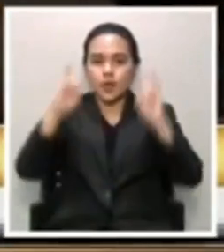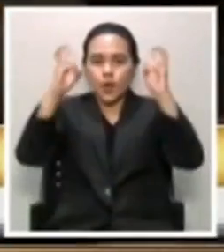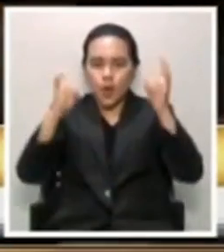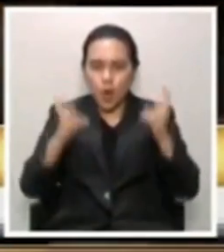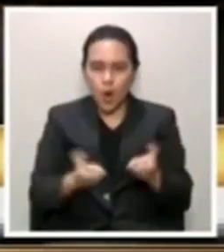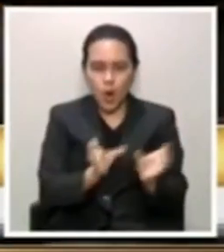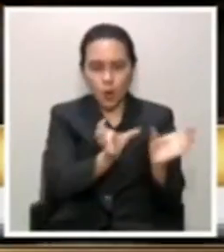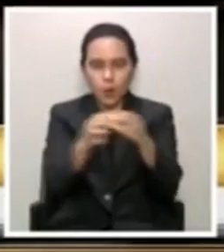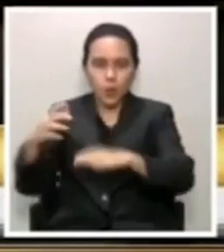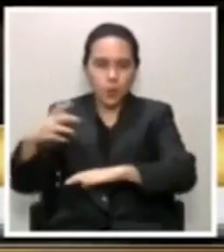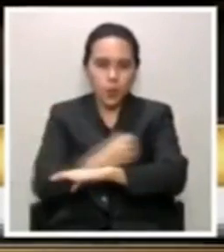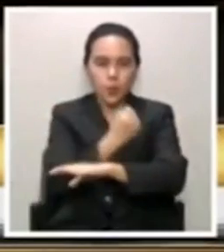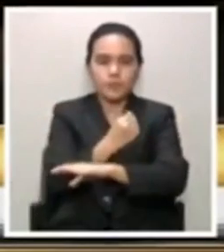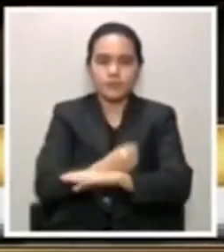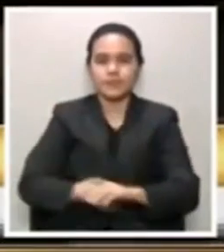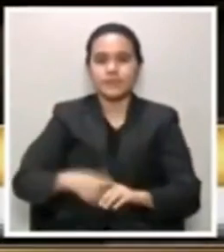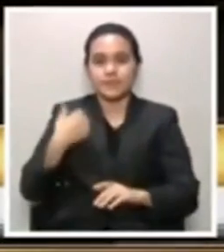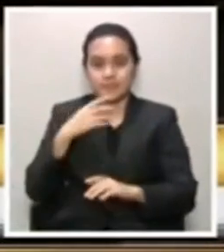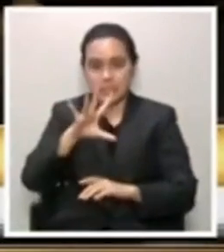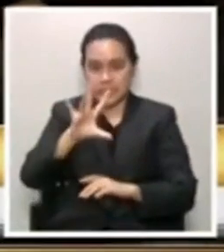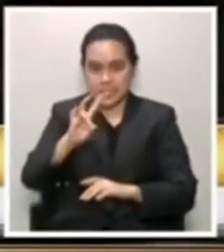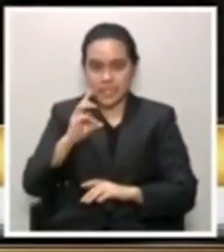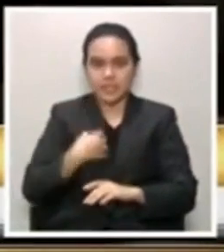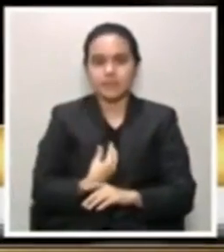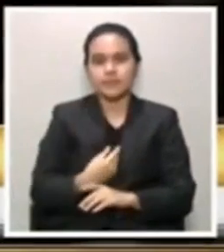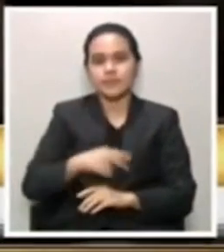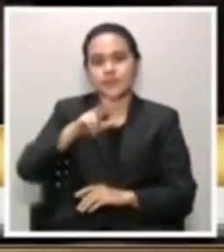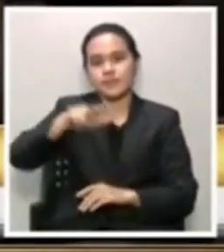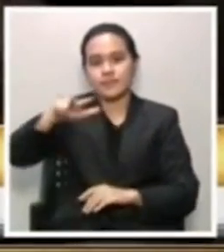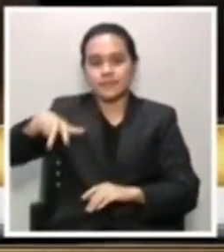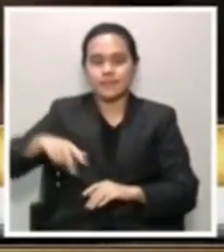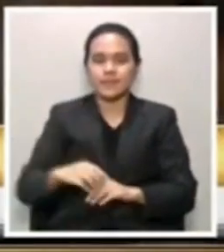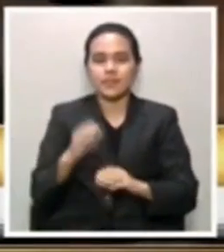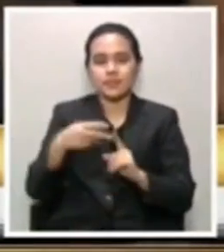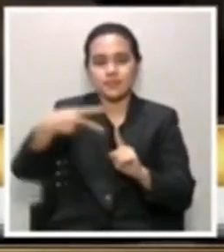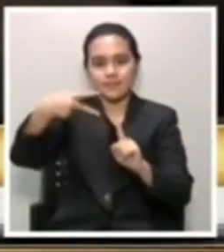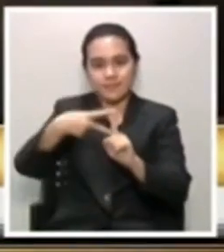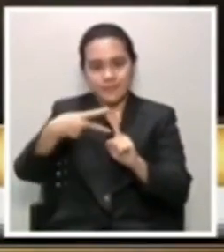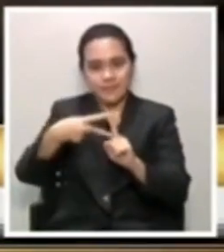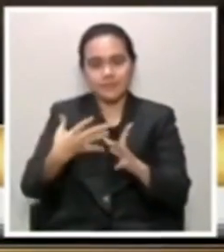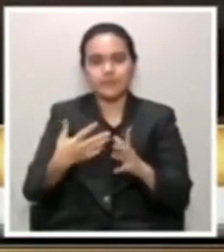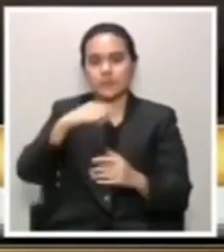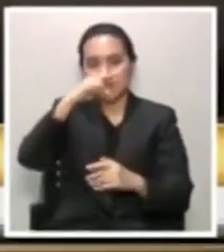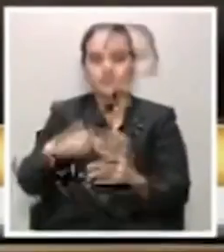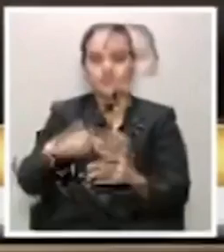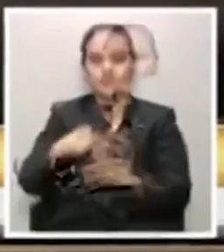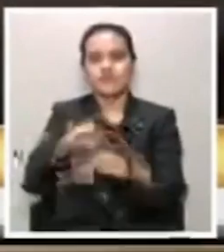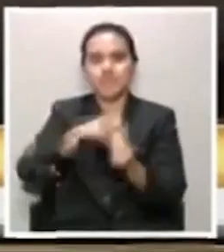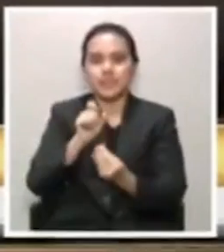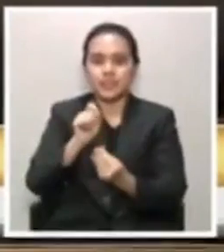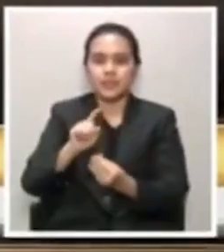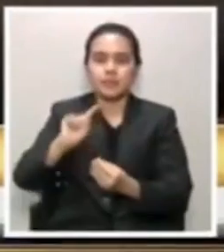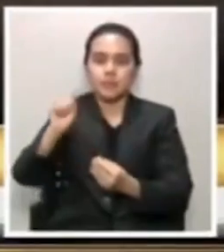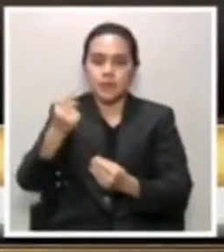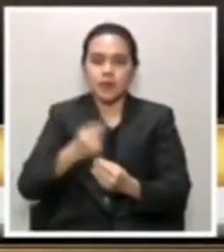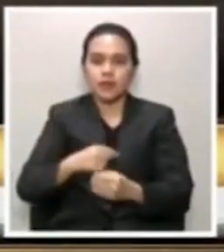7พรรคครับอันประกอบไปด้วยพรรคเพื่อไทยพรรคอนาคตใหม่พรรคเสรีรวมไทยพรรคประชาชาติพรรคเศรษฐกิจพรรคเพื่อช